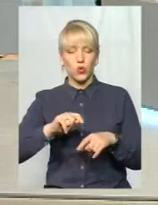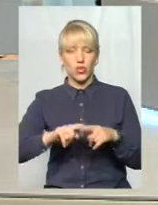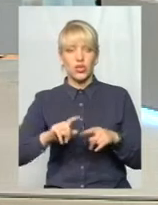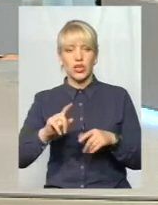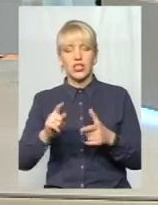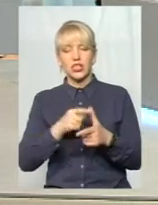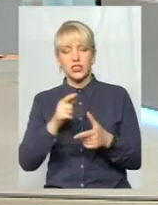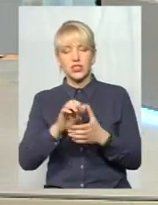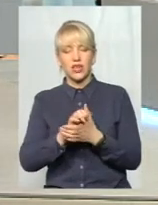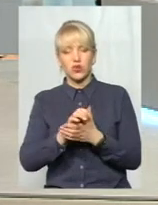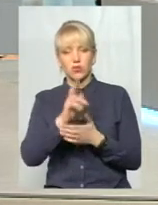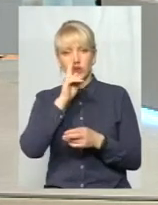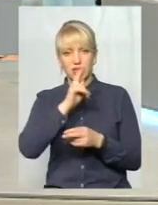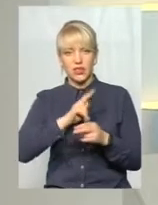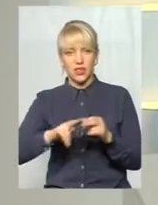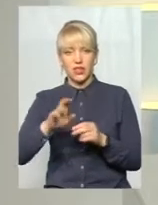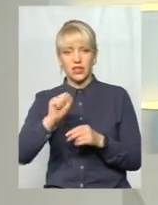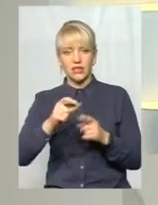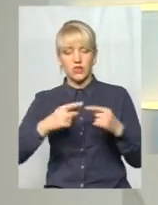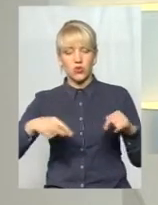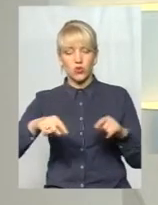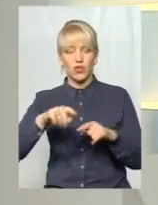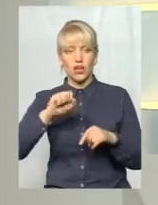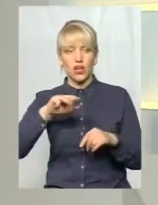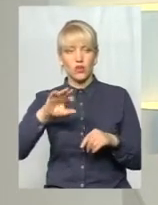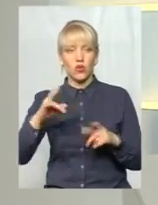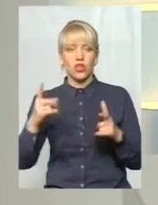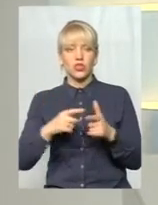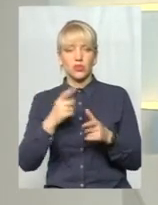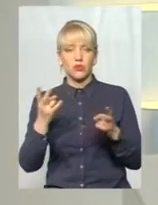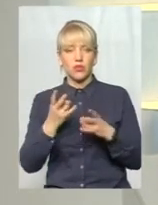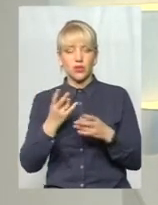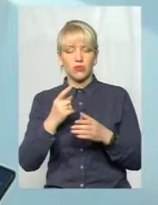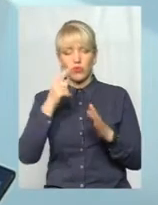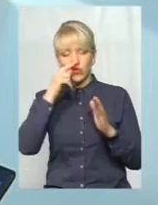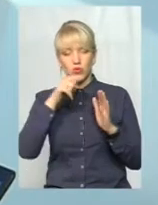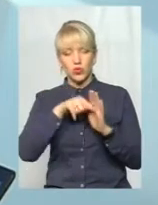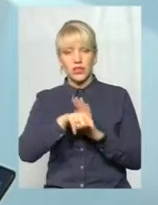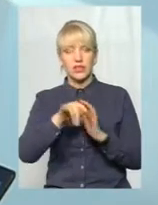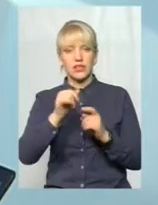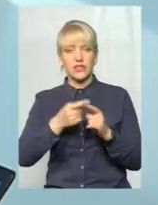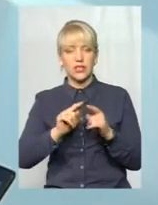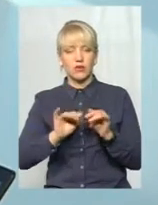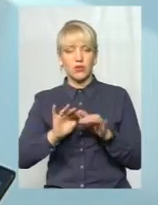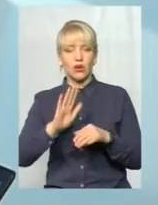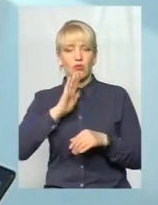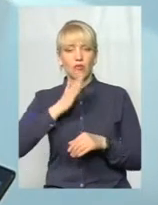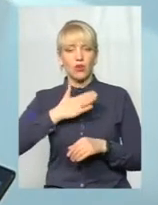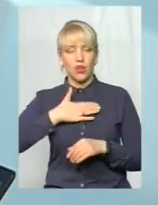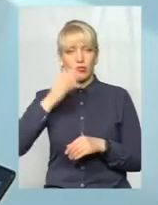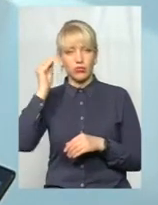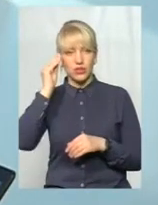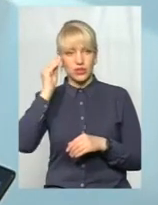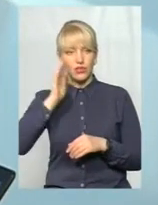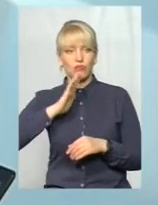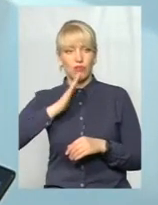безвісти в зоні антитерористичної операції, і чи взагалі потрібно втручатись у цей процес? Моя би позиція і моя би